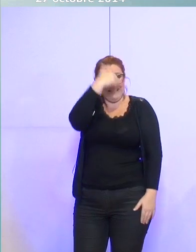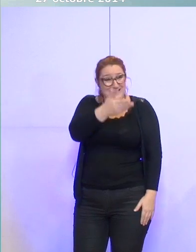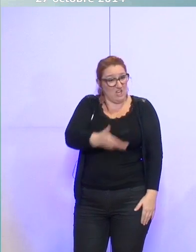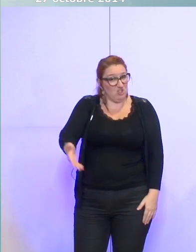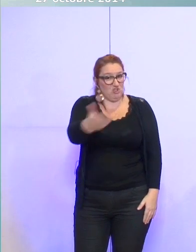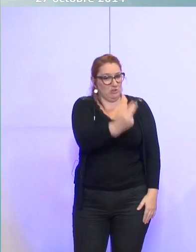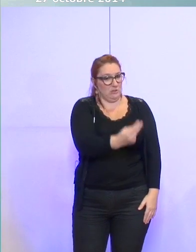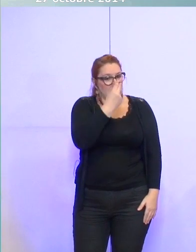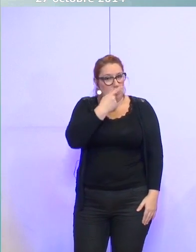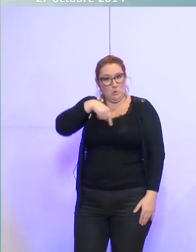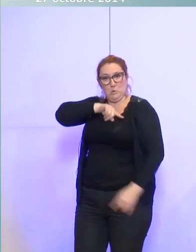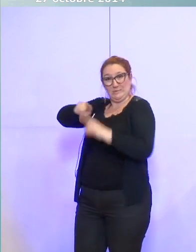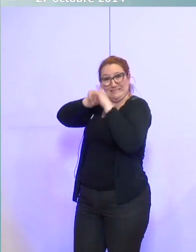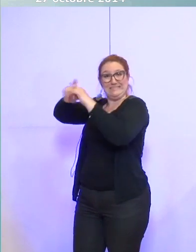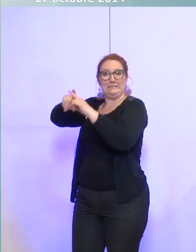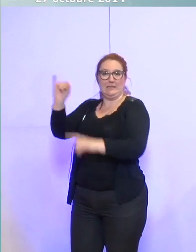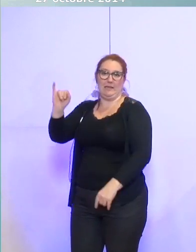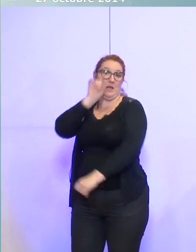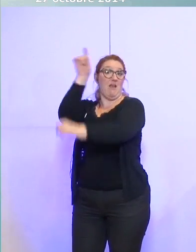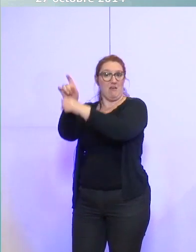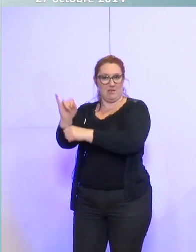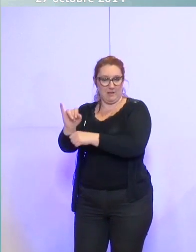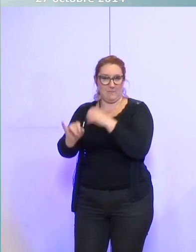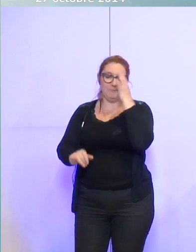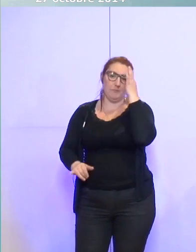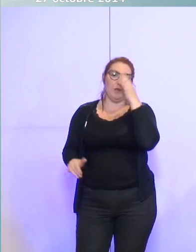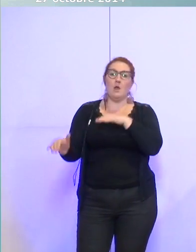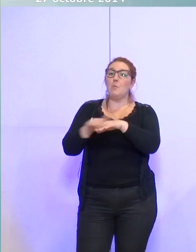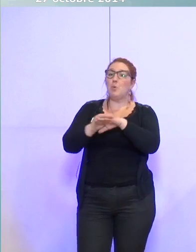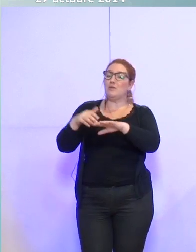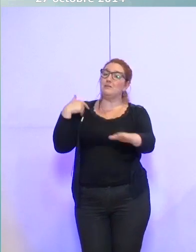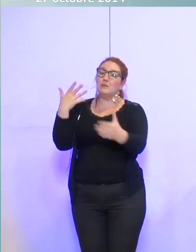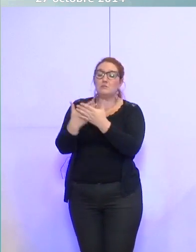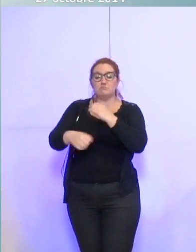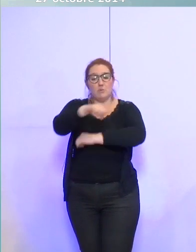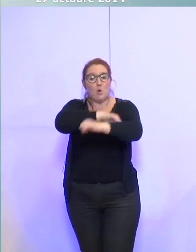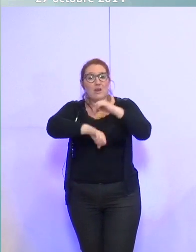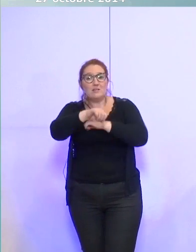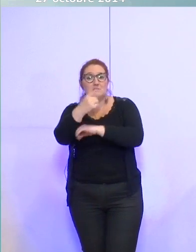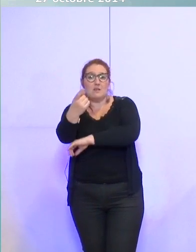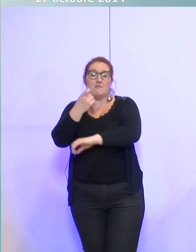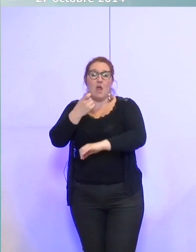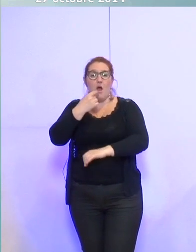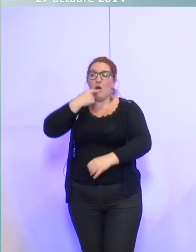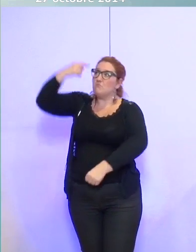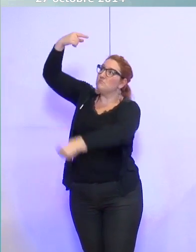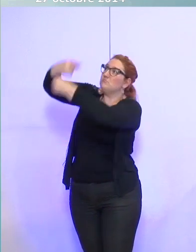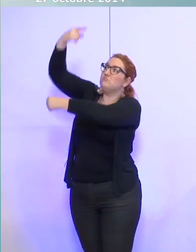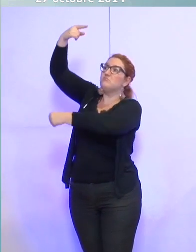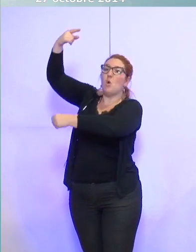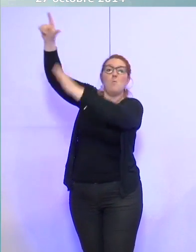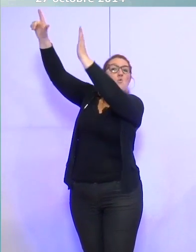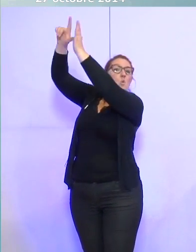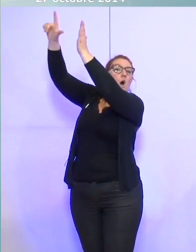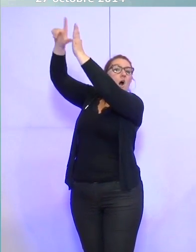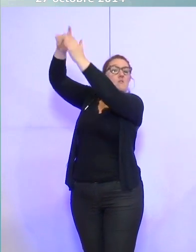nous voulons condamner ces politiques d'austérité. Les politiques mises en œuvre ne sont pas le fait de contraintes imposée par une sorte de loi